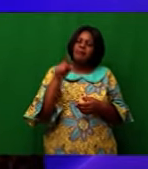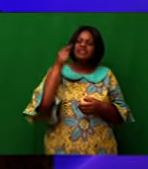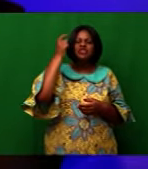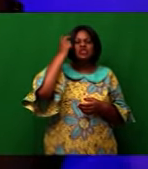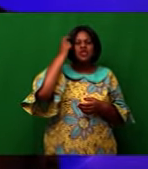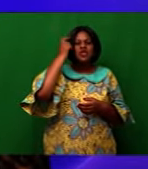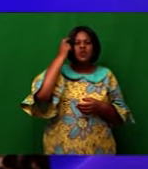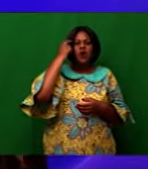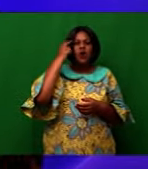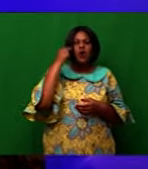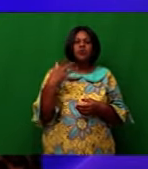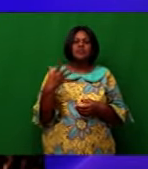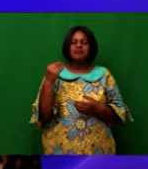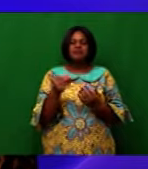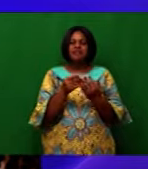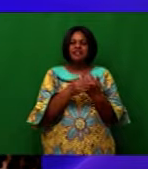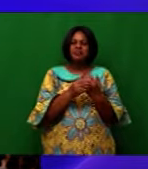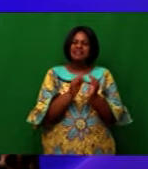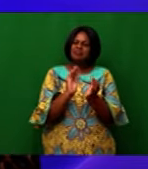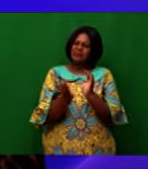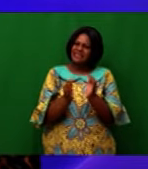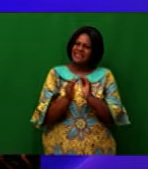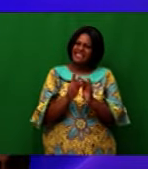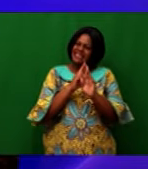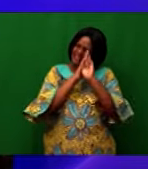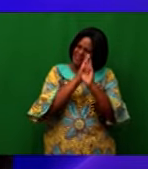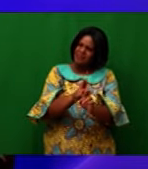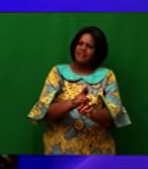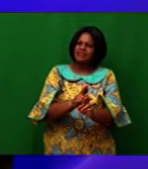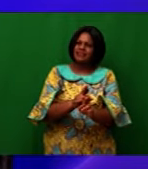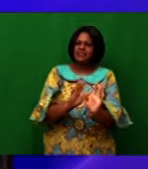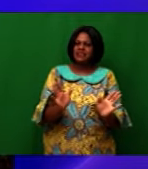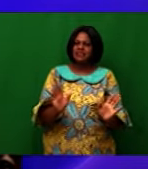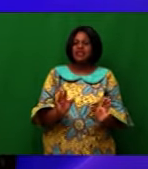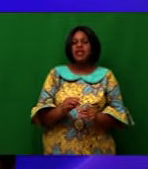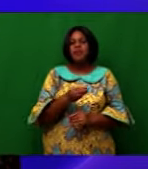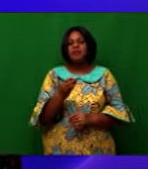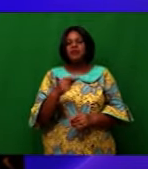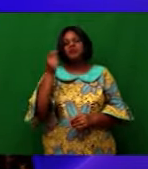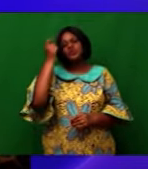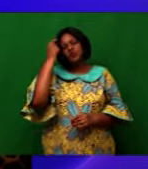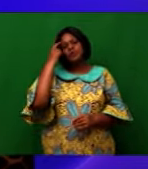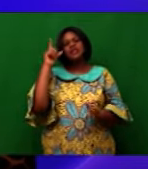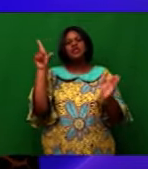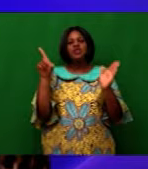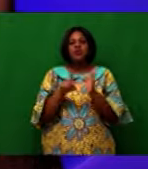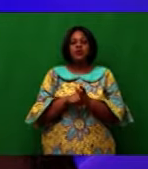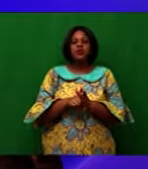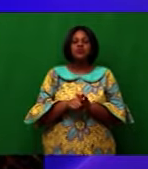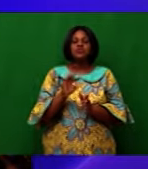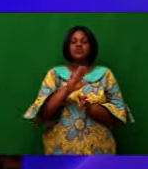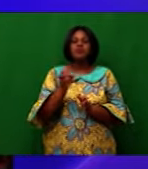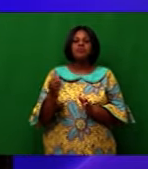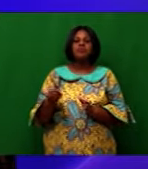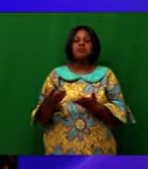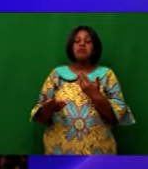kuti kuroorana ngati kuchengetedze hazvinei kuti kana riribarika zvinotozikanwa pamutemo saka vanenge